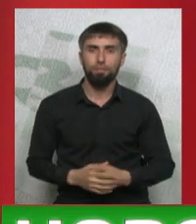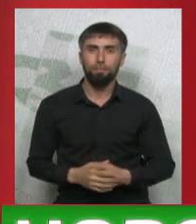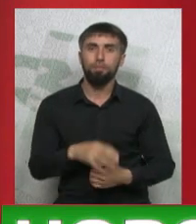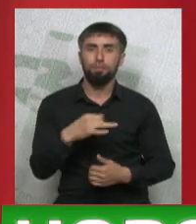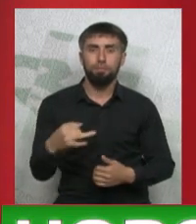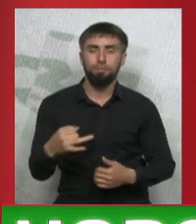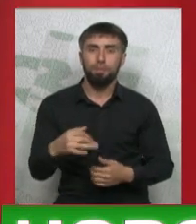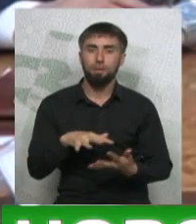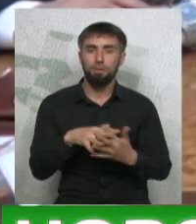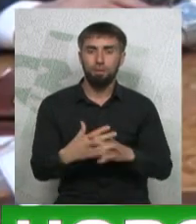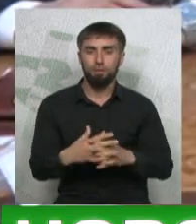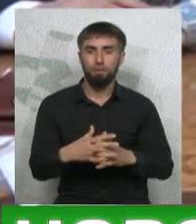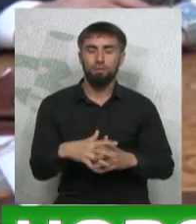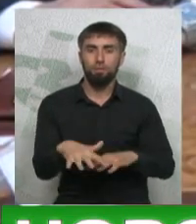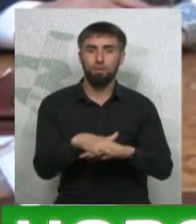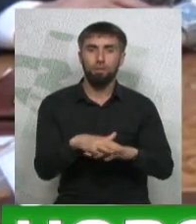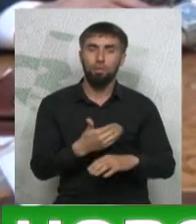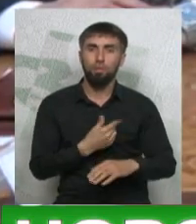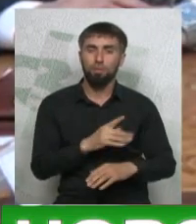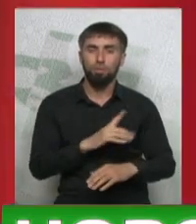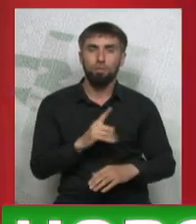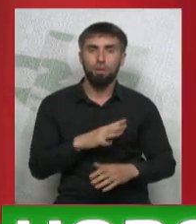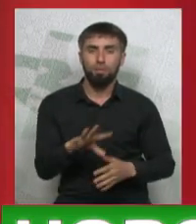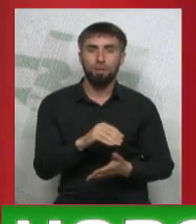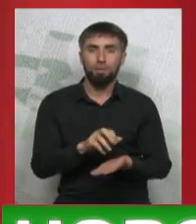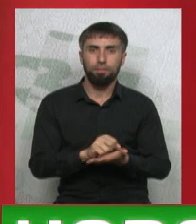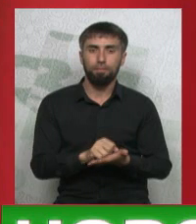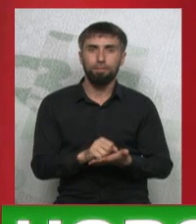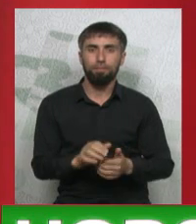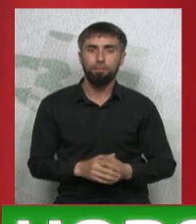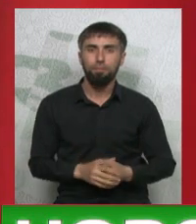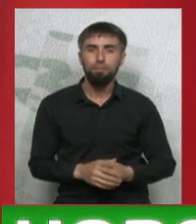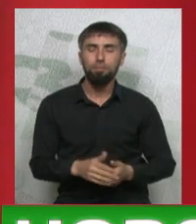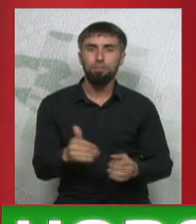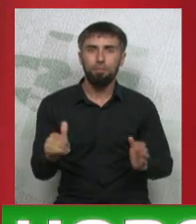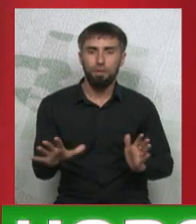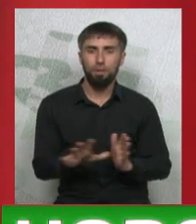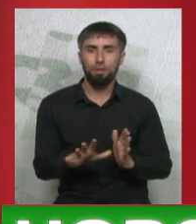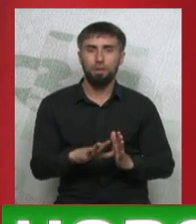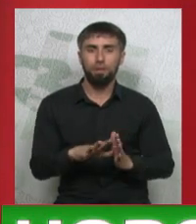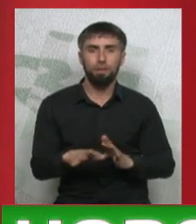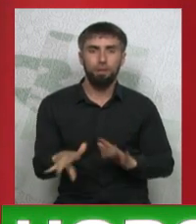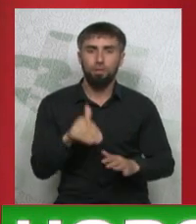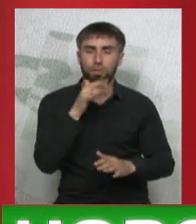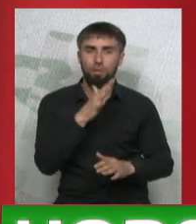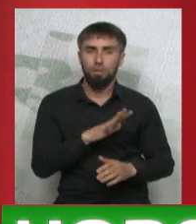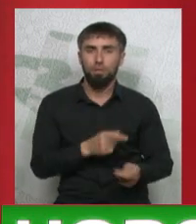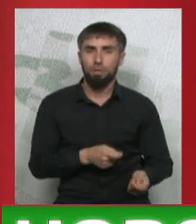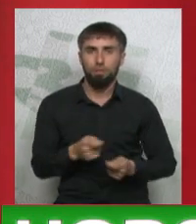и сельских поселений. Хотел бы, чтобы предприняли незамедлительно действия, которые привели бы